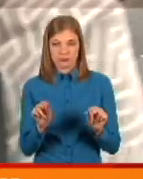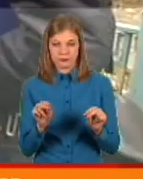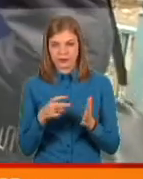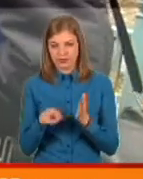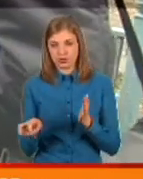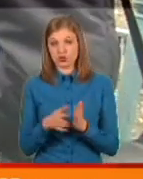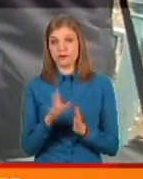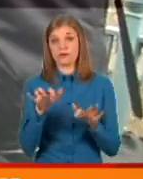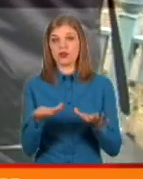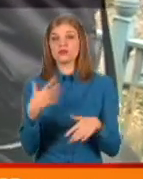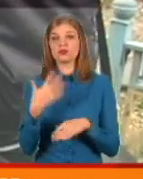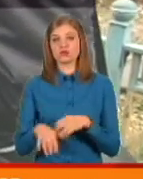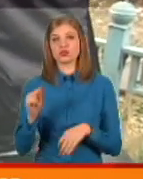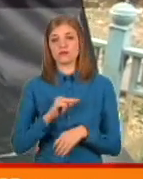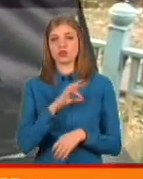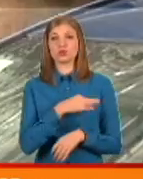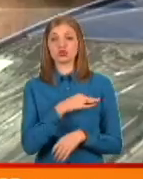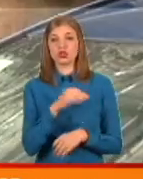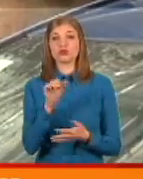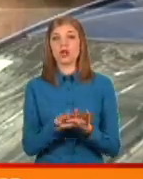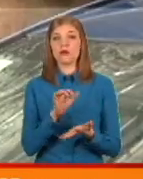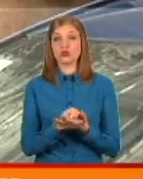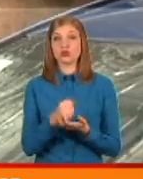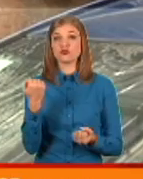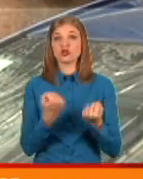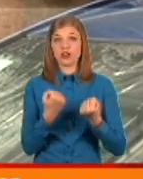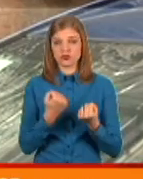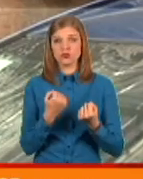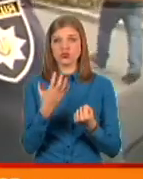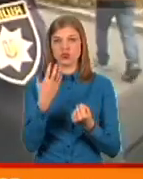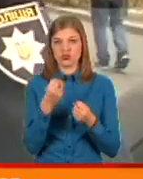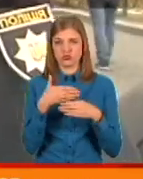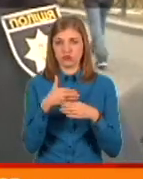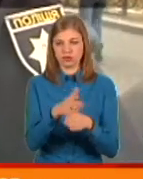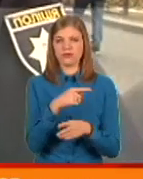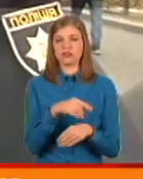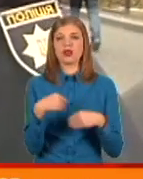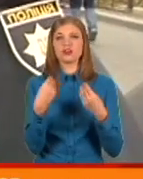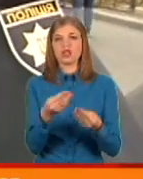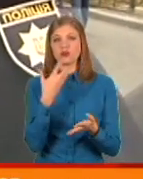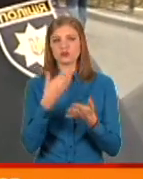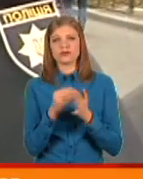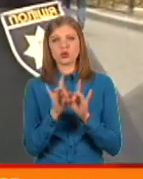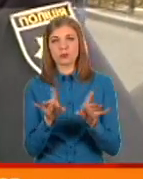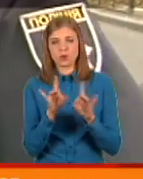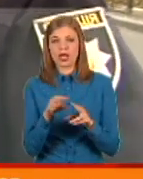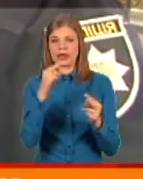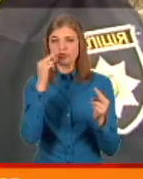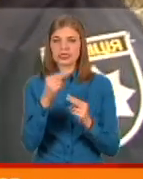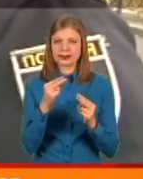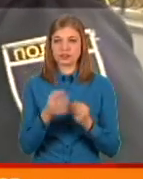вийшов. На місці вже працюють слідчі, а понівечені автівки ще репаються. Вони надають свої пояснення, свідчення.